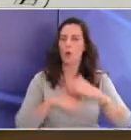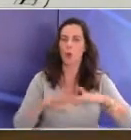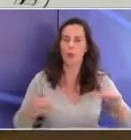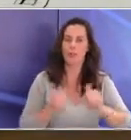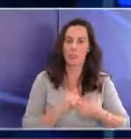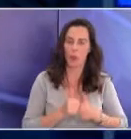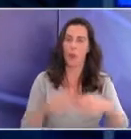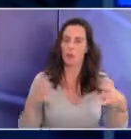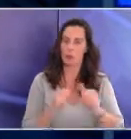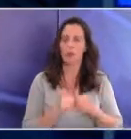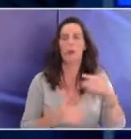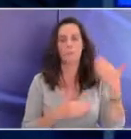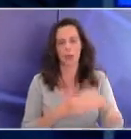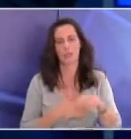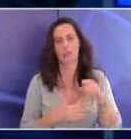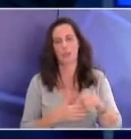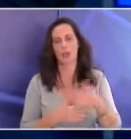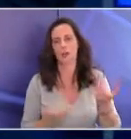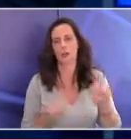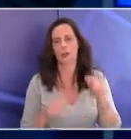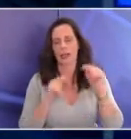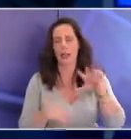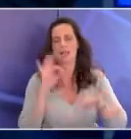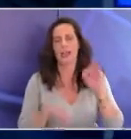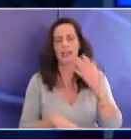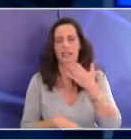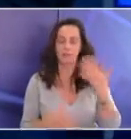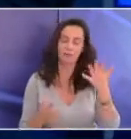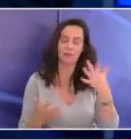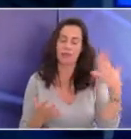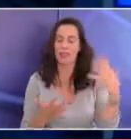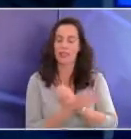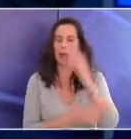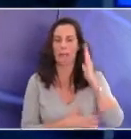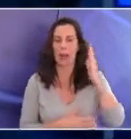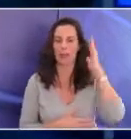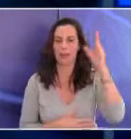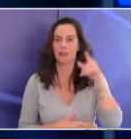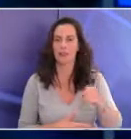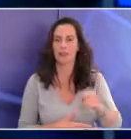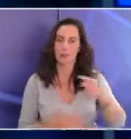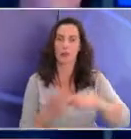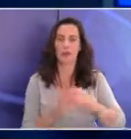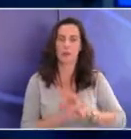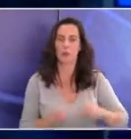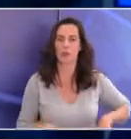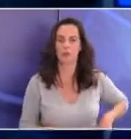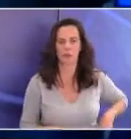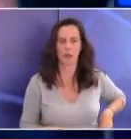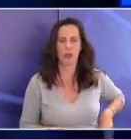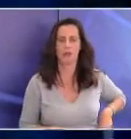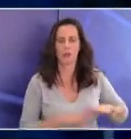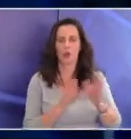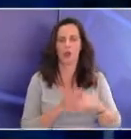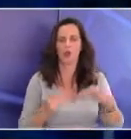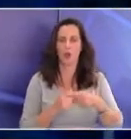ילדים בקבוצות ספורט, בסוף זה מה שיביא אותנו לנבחרת ישראל לנצח בעתיד, וזו בעיניי מטרה מצוינת. כן, זה עניין של תרבות